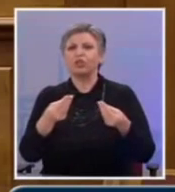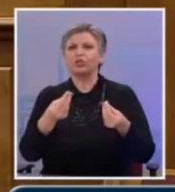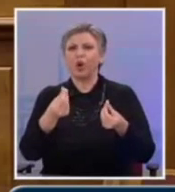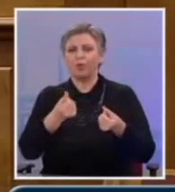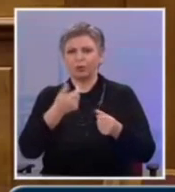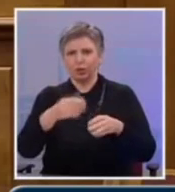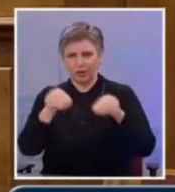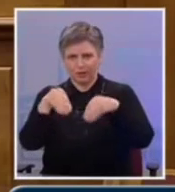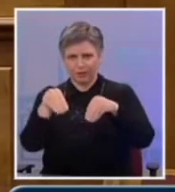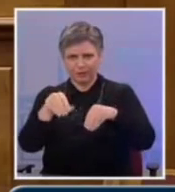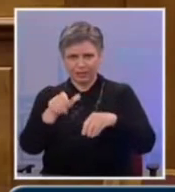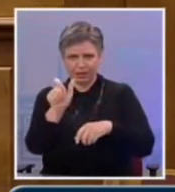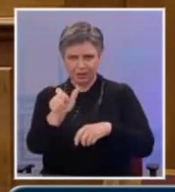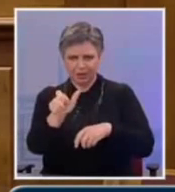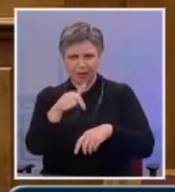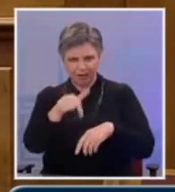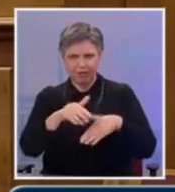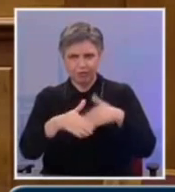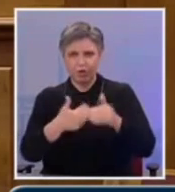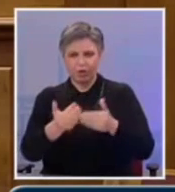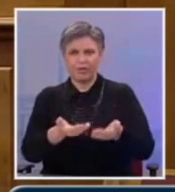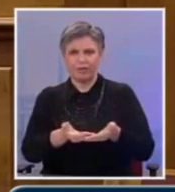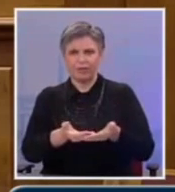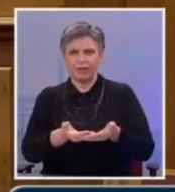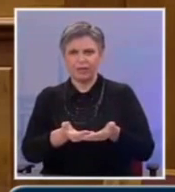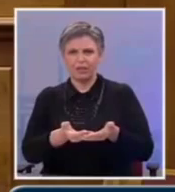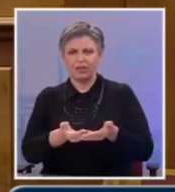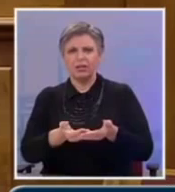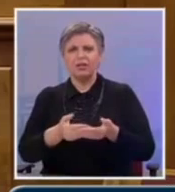αυτού. Αυτό που νοιάζει στους συνταξιούχους